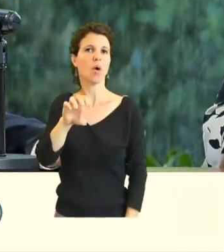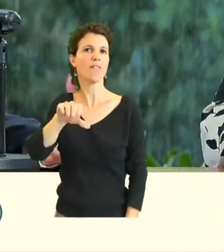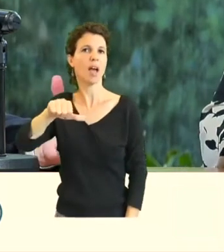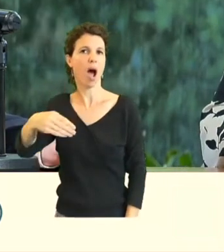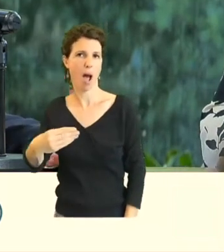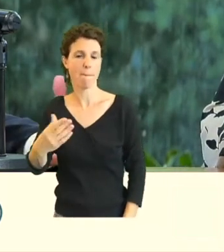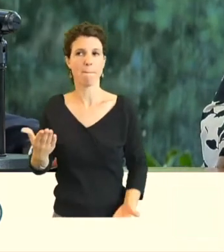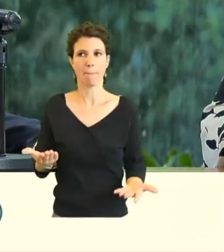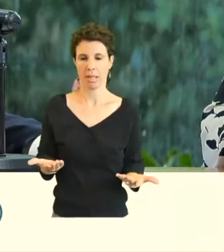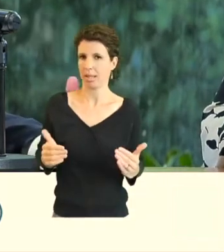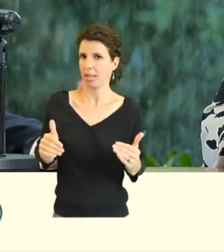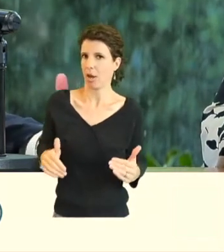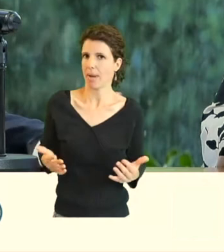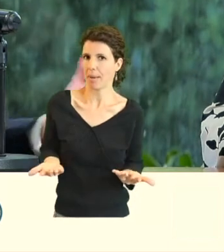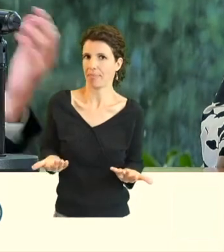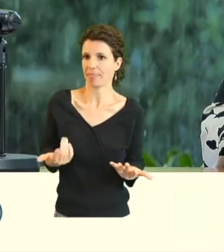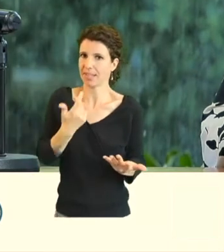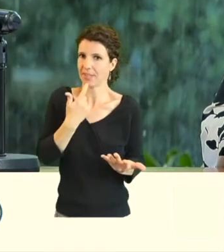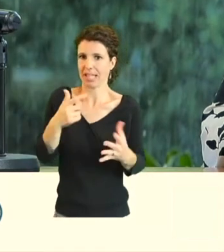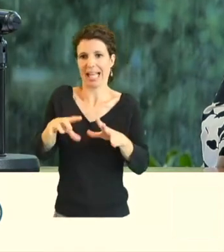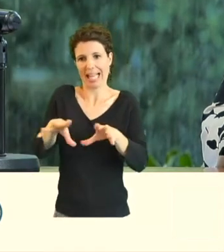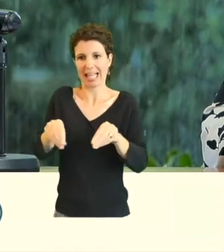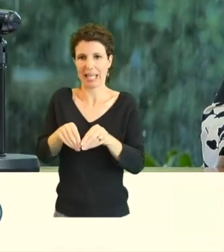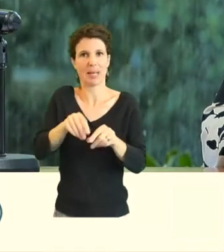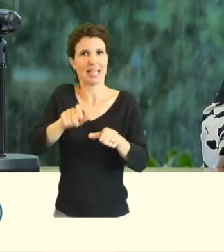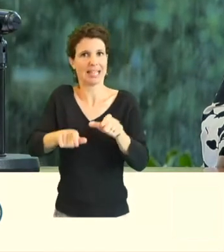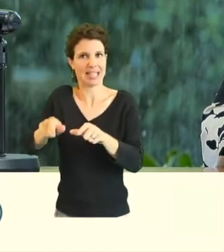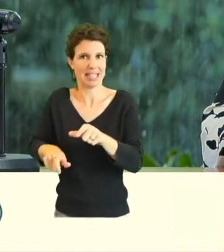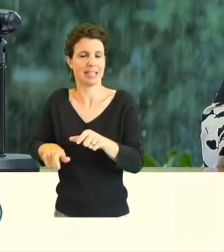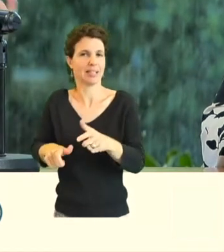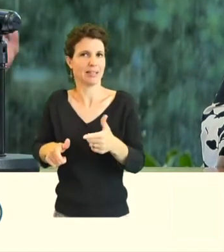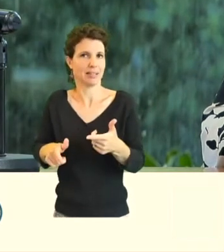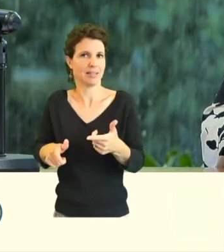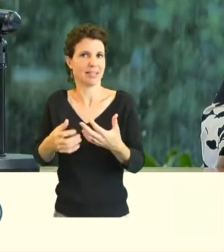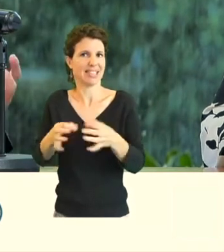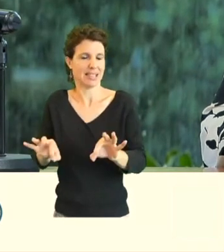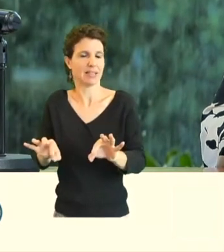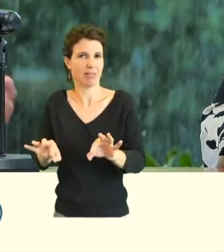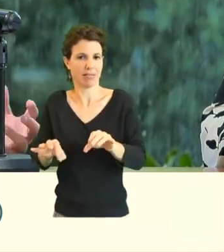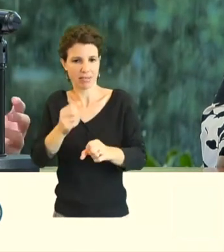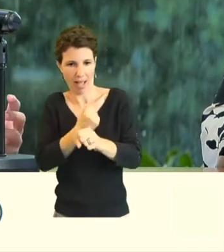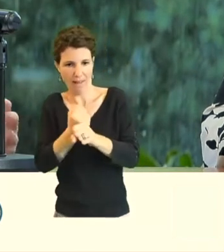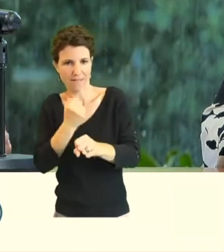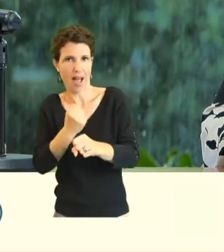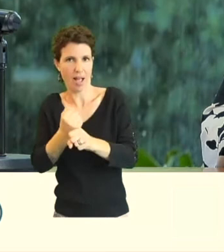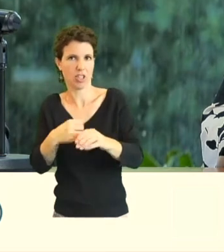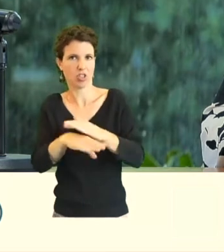sachez-le, qu'il y a une équipe de 10 personnes qui travaillent sur les ravalements de façade à la SOLEAM et qu'en baissant le plan de